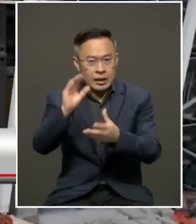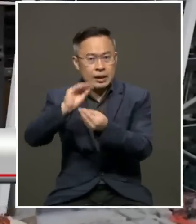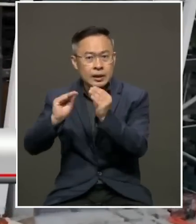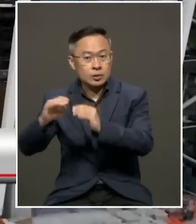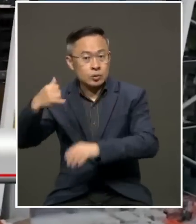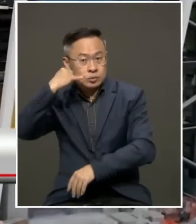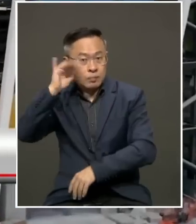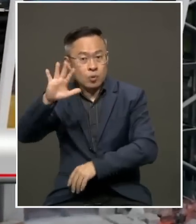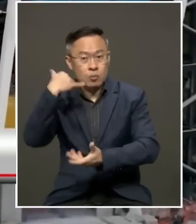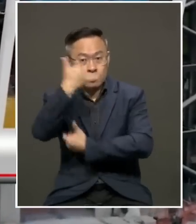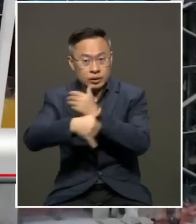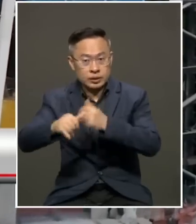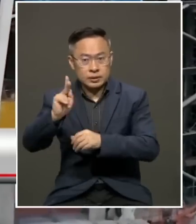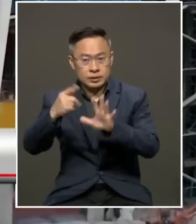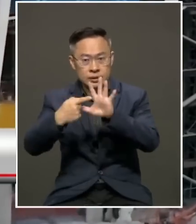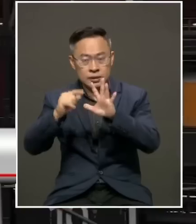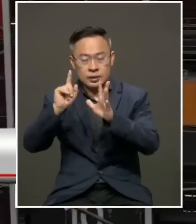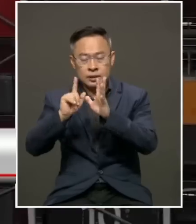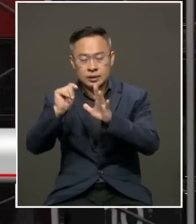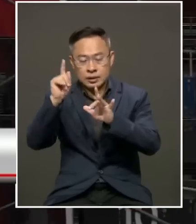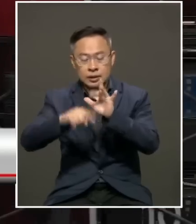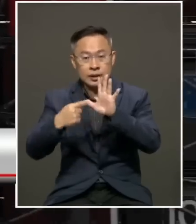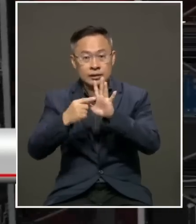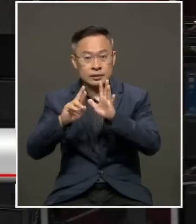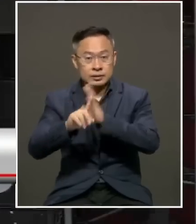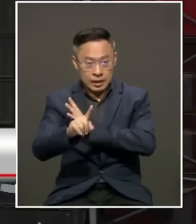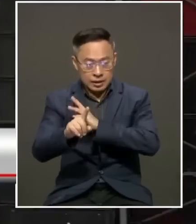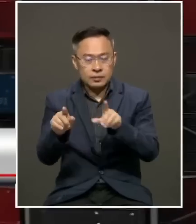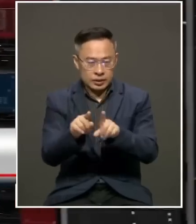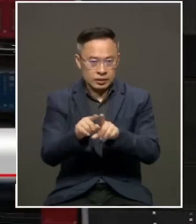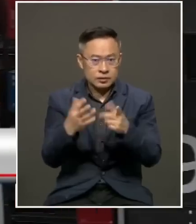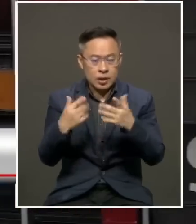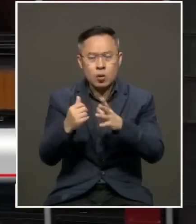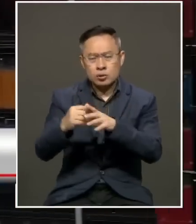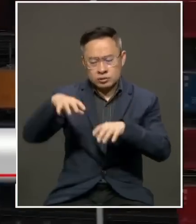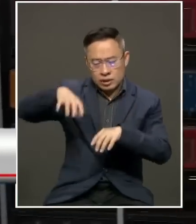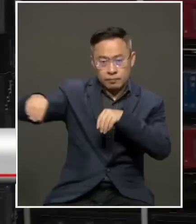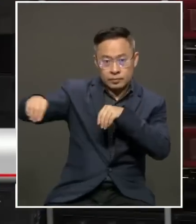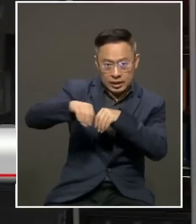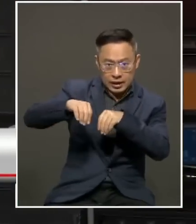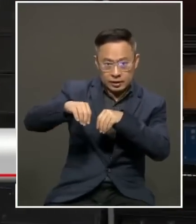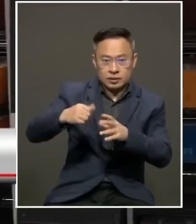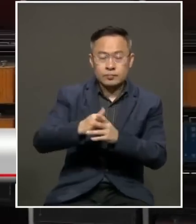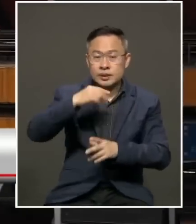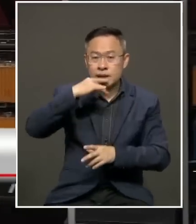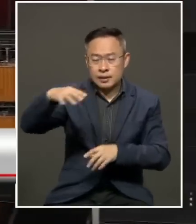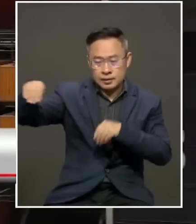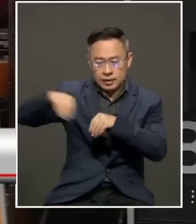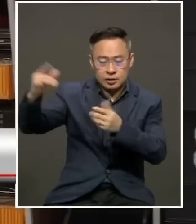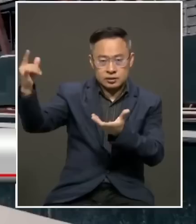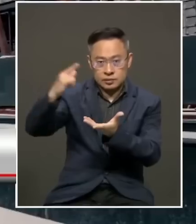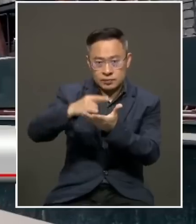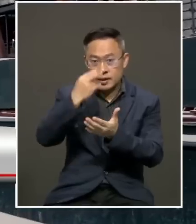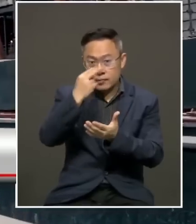นี้ค่ะอยู่ห่างจากท่าอากาศยานนานาชาติฮามัดเพียงไม่กี่นาทีเท่านั้นนะคะทำให้มองเป็นอ่าวเปอร์เซียที่เราเห็นสวยงาม